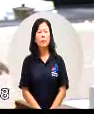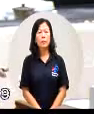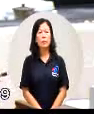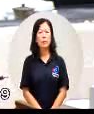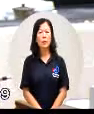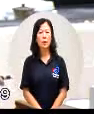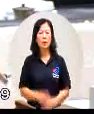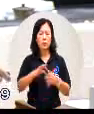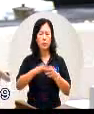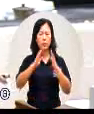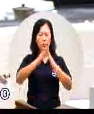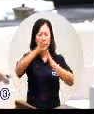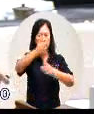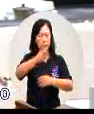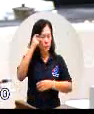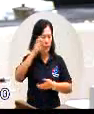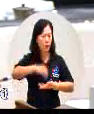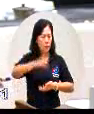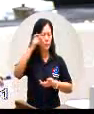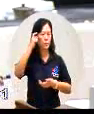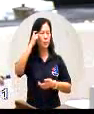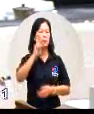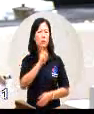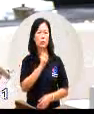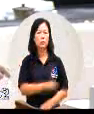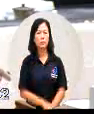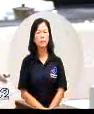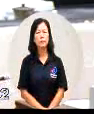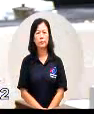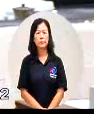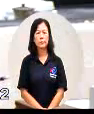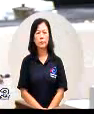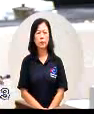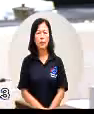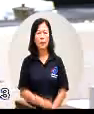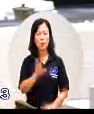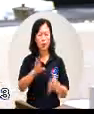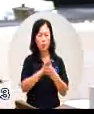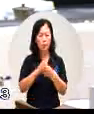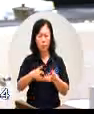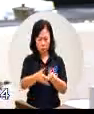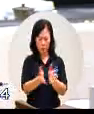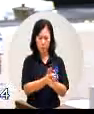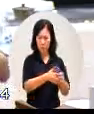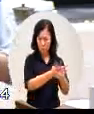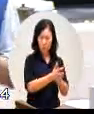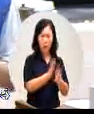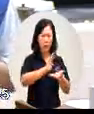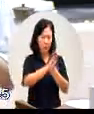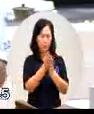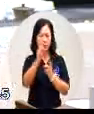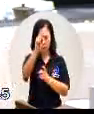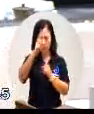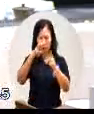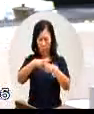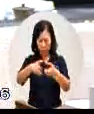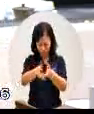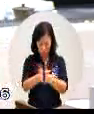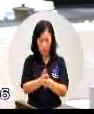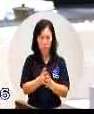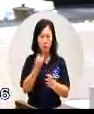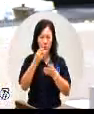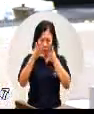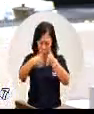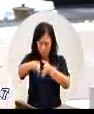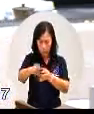所以市长我的建议就是讲相关单位要组一个小组来处理，